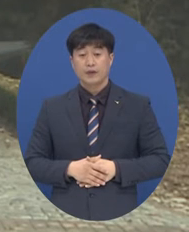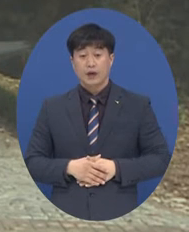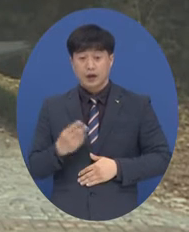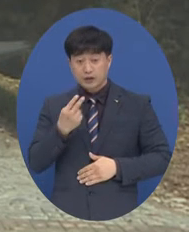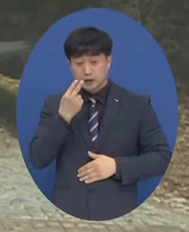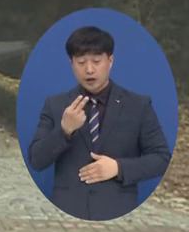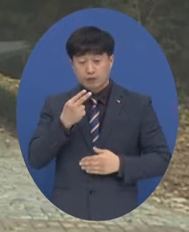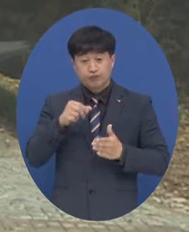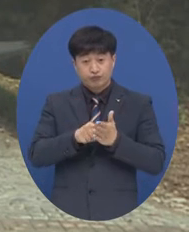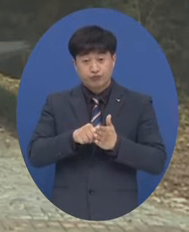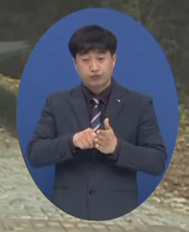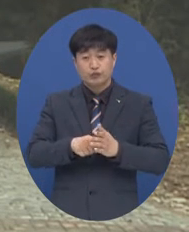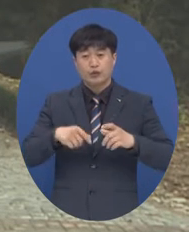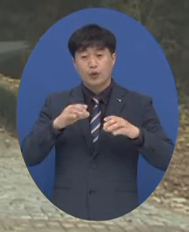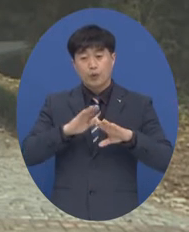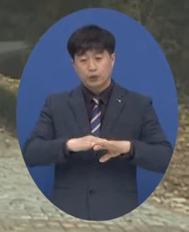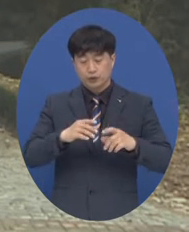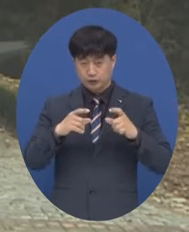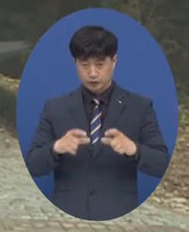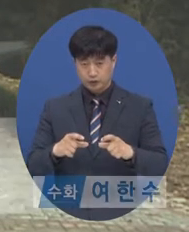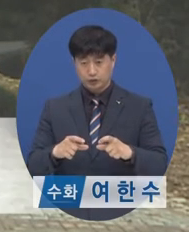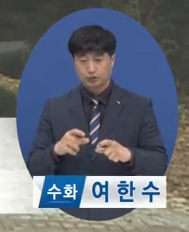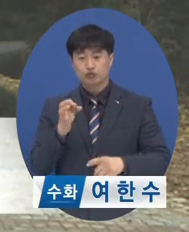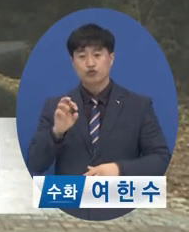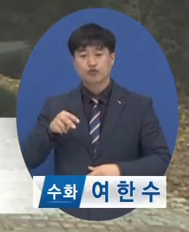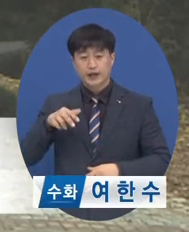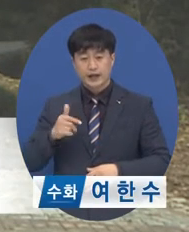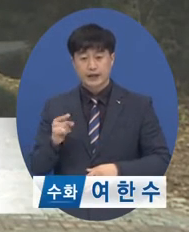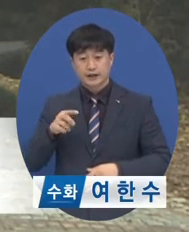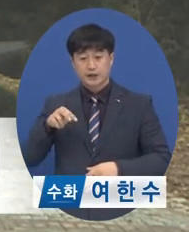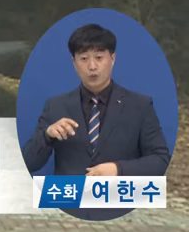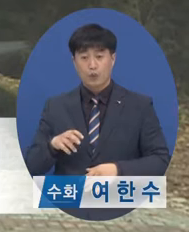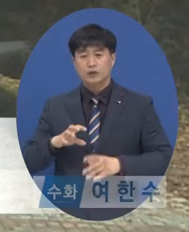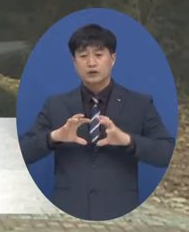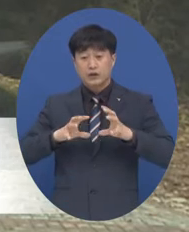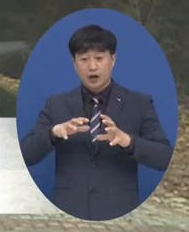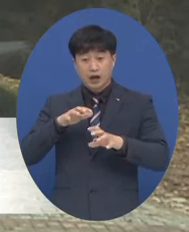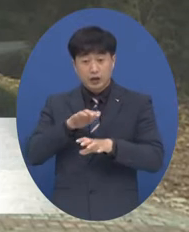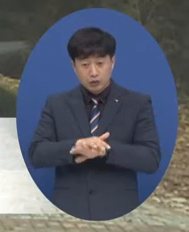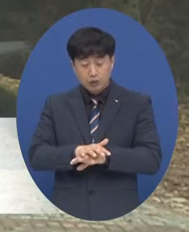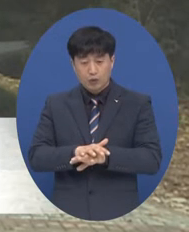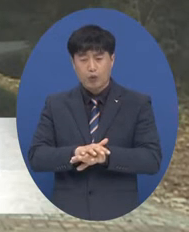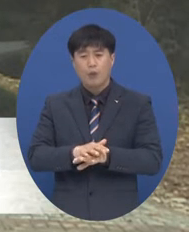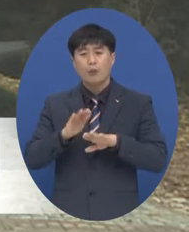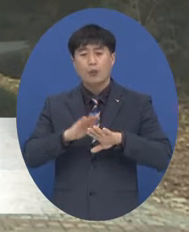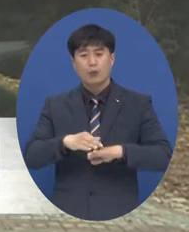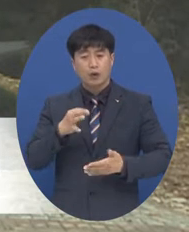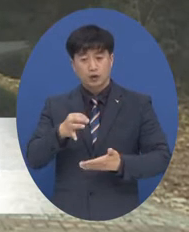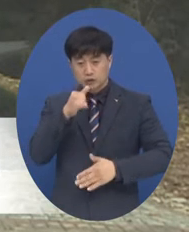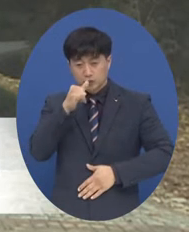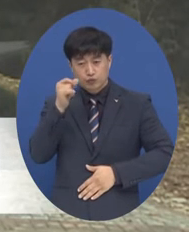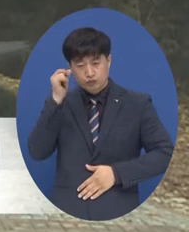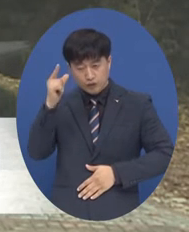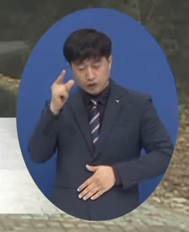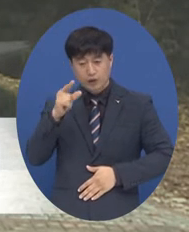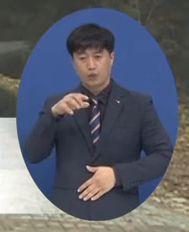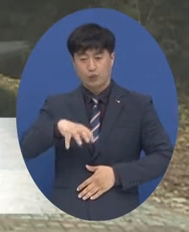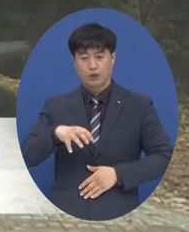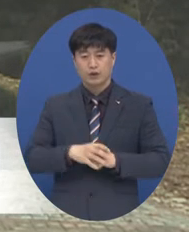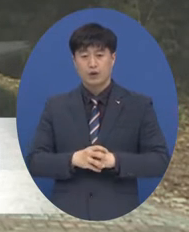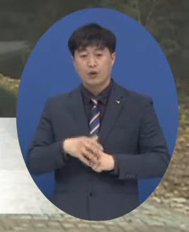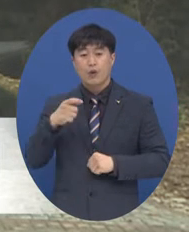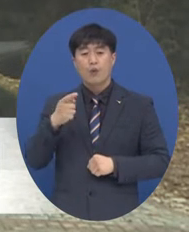생물권보전지역 은 유네스코 가 전세계적으로 보존할 가치가 있어 뛰어나다 고 인정한 생태계의 지역 인데요